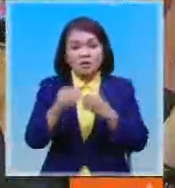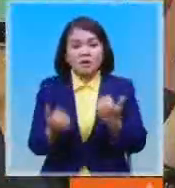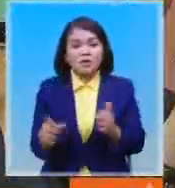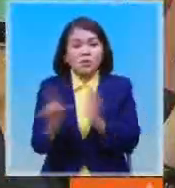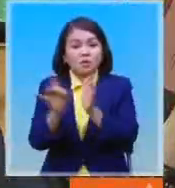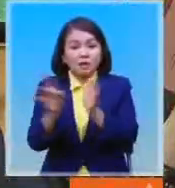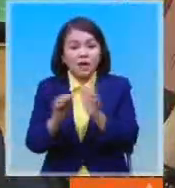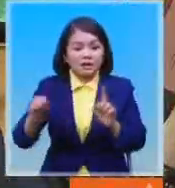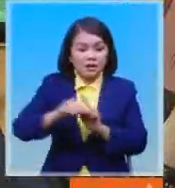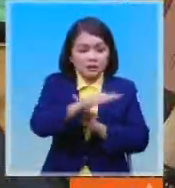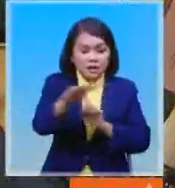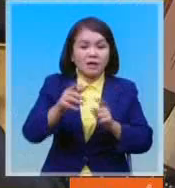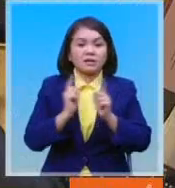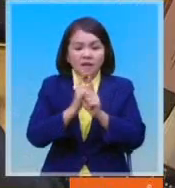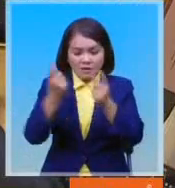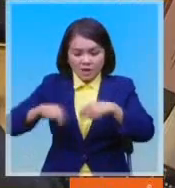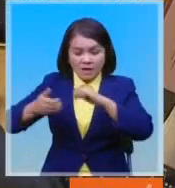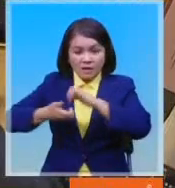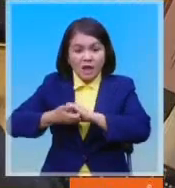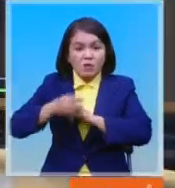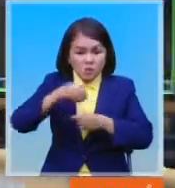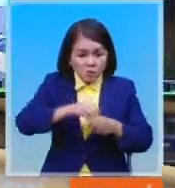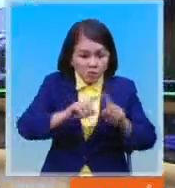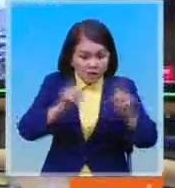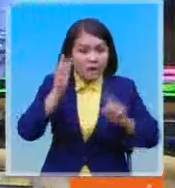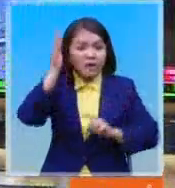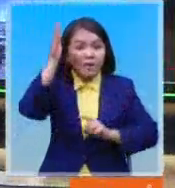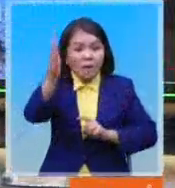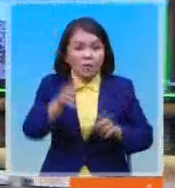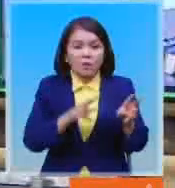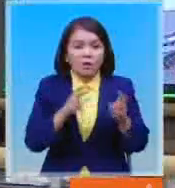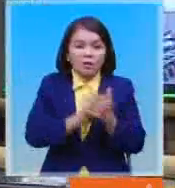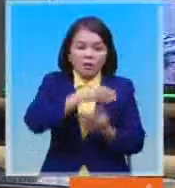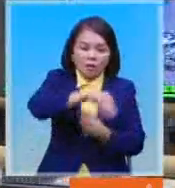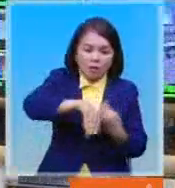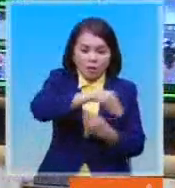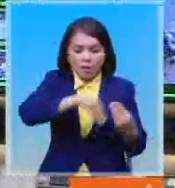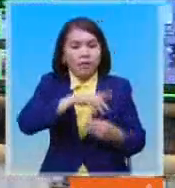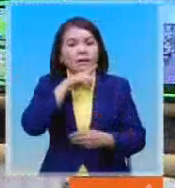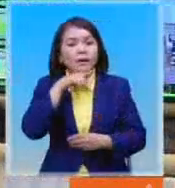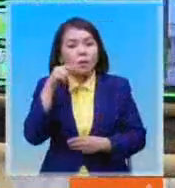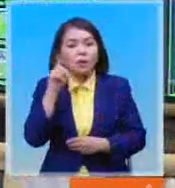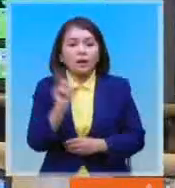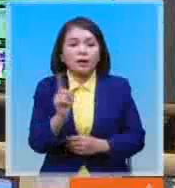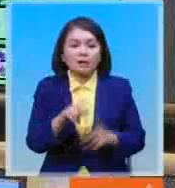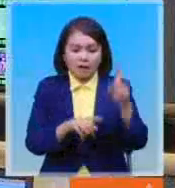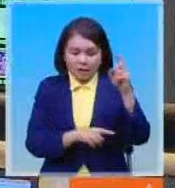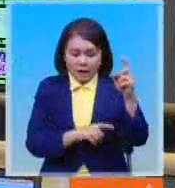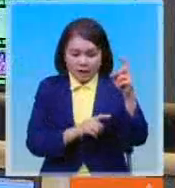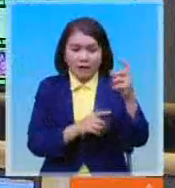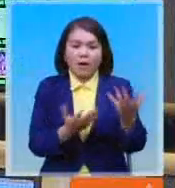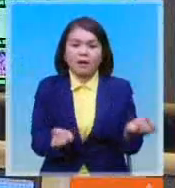งข่ายตลอดอายุสัญญาที่เหลือแต่หากในอนาคตยังไม่สามารถกอบกู้ธุรกิจขึ้นมาได้ย่อมมีความเสี่ยงซึ่งประเด็น